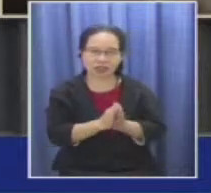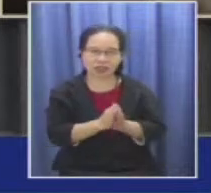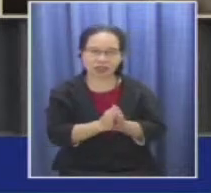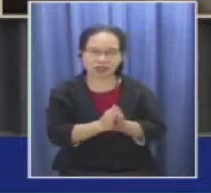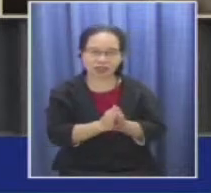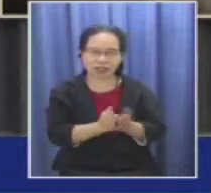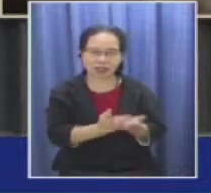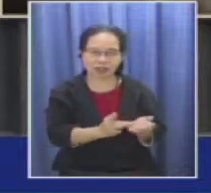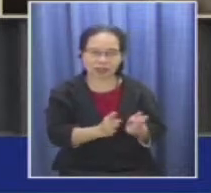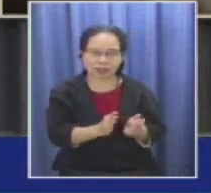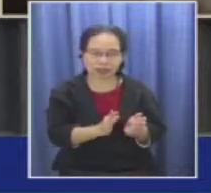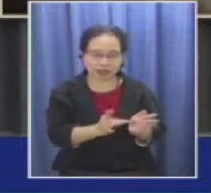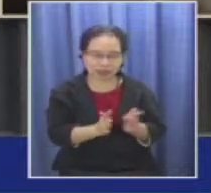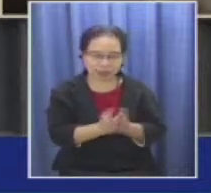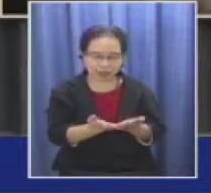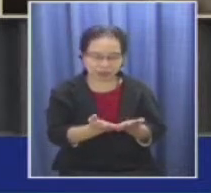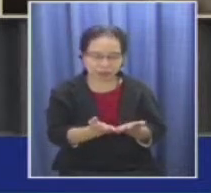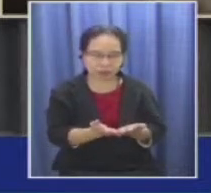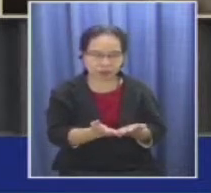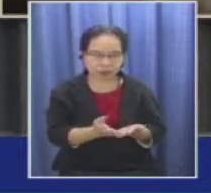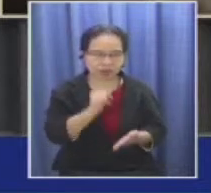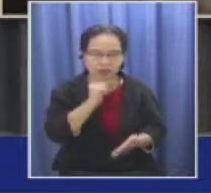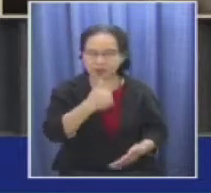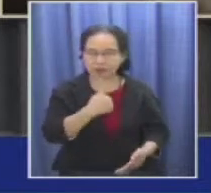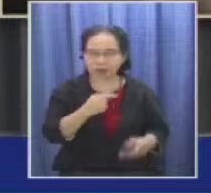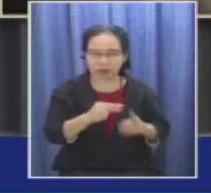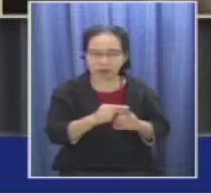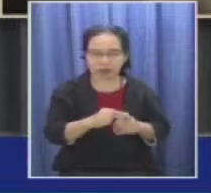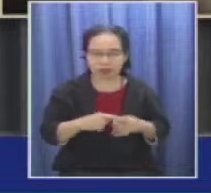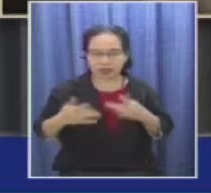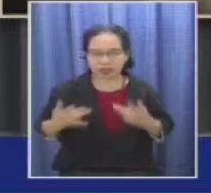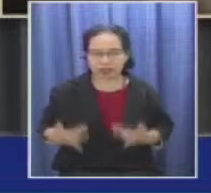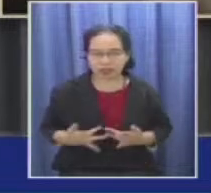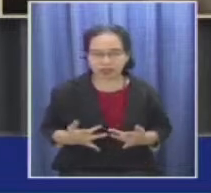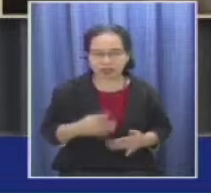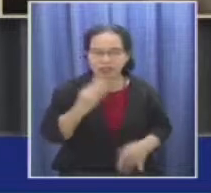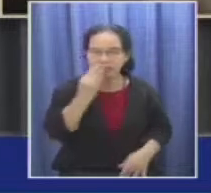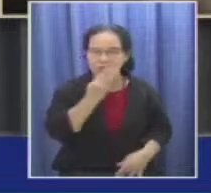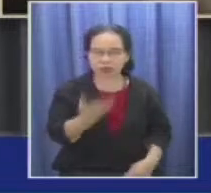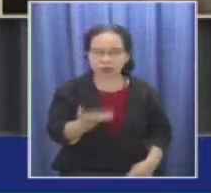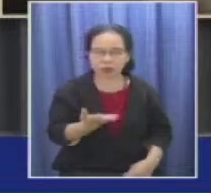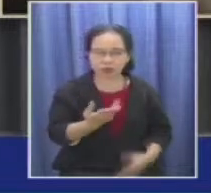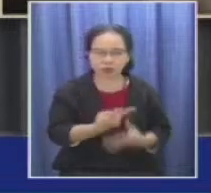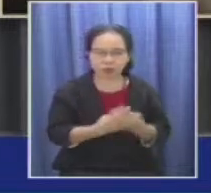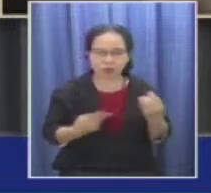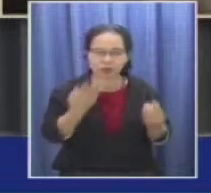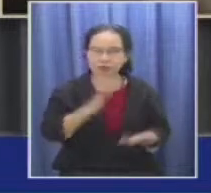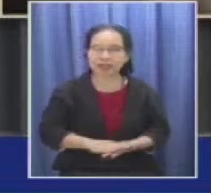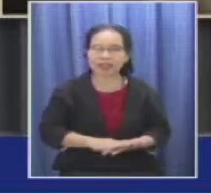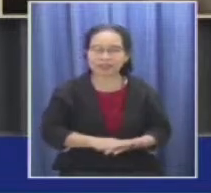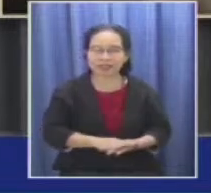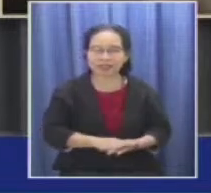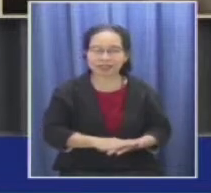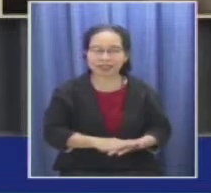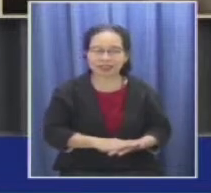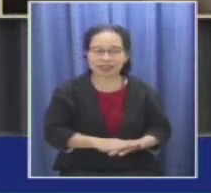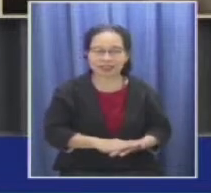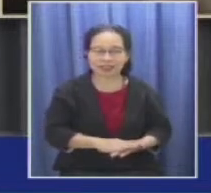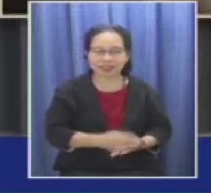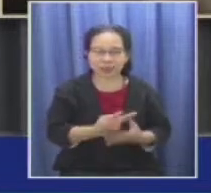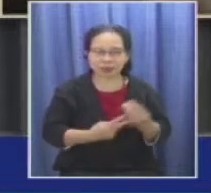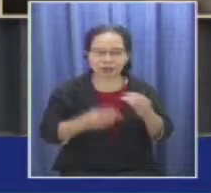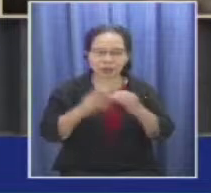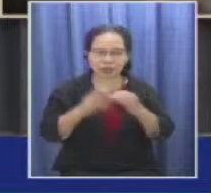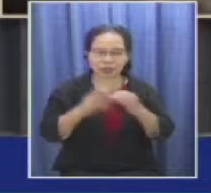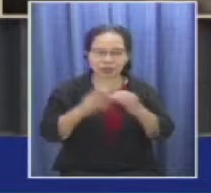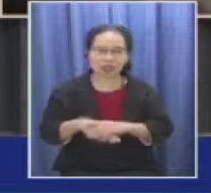eya eka de bone nyaatwomsam atorosam ani se kuro na obedie eno